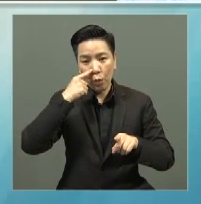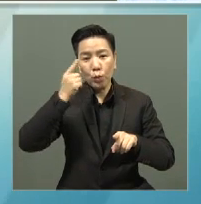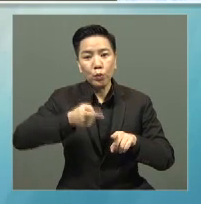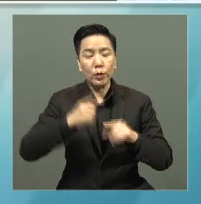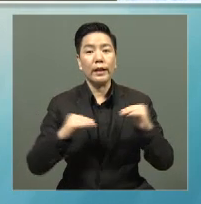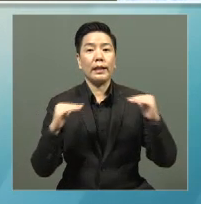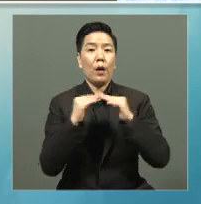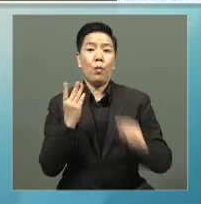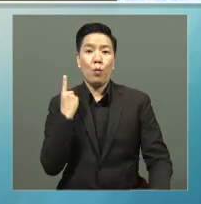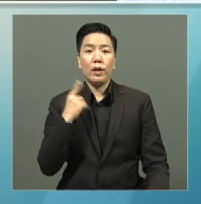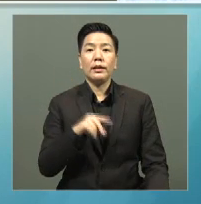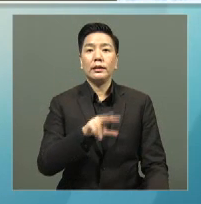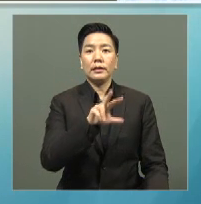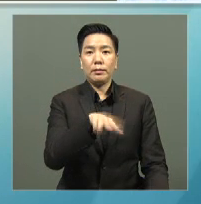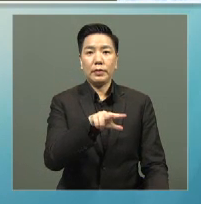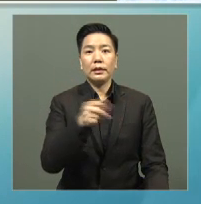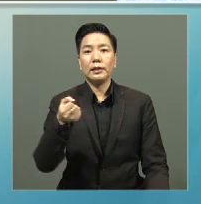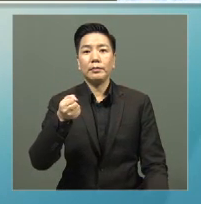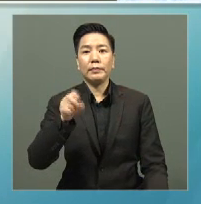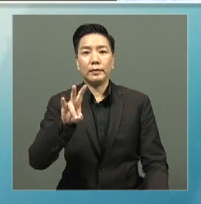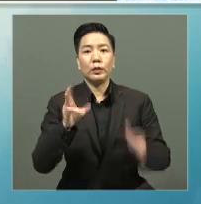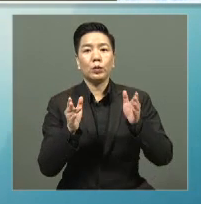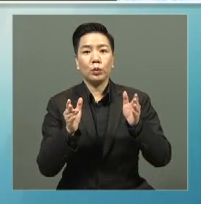ปรายนะครับแล้วก็ทำให้การรายงานผู้ป่วยยืนยันสะสมอย่างเท่ากับเมื่อวานนี้คือ3,000 17